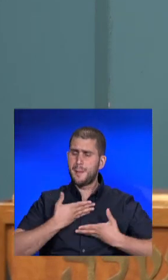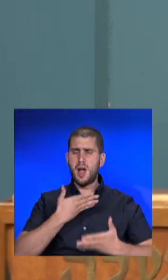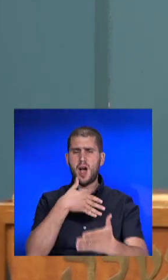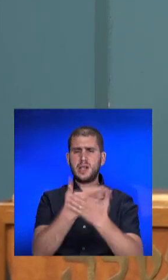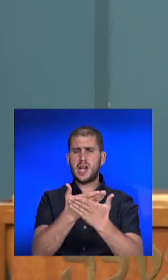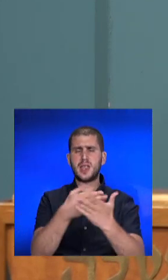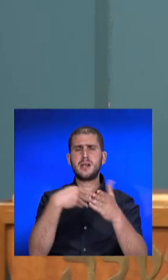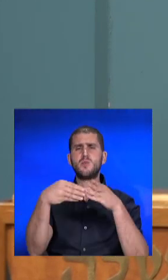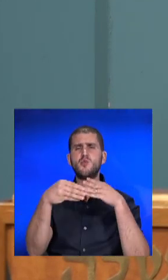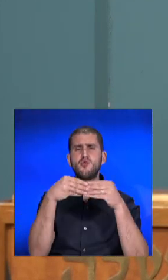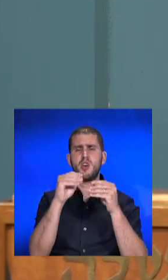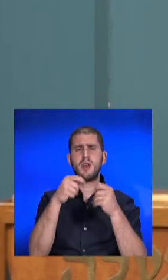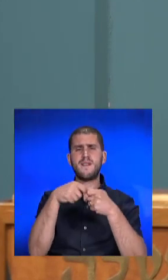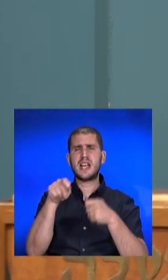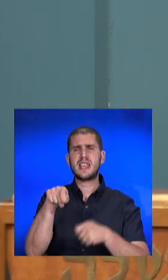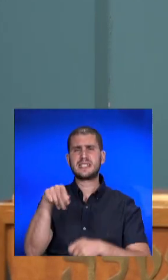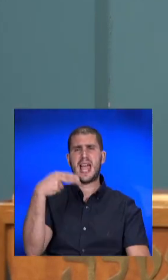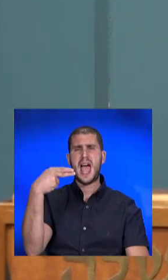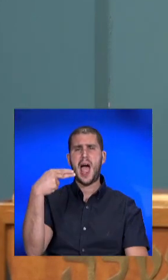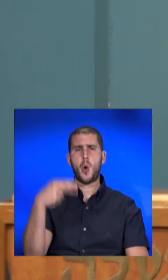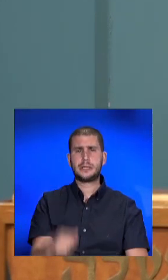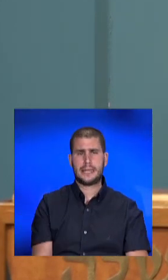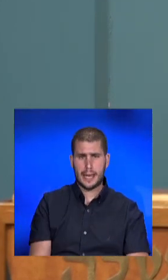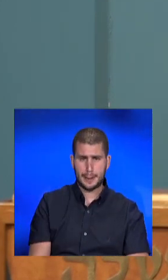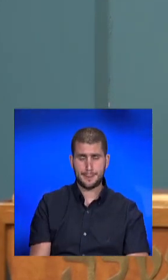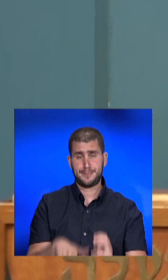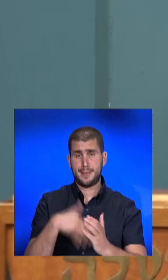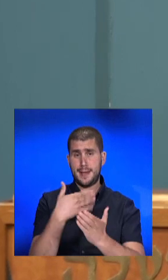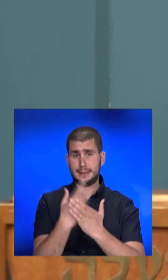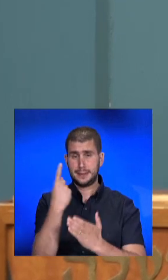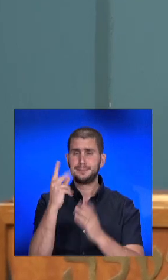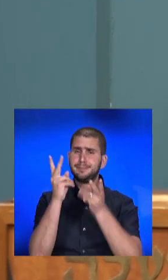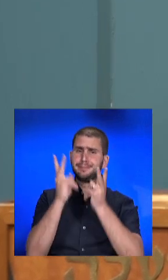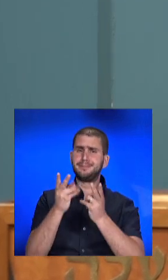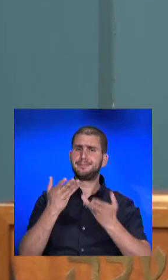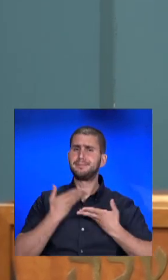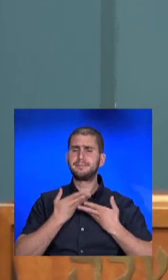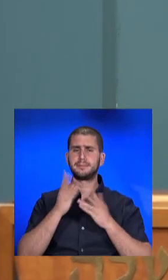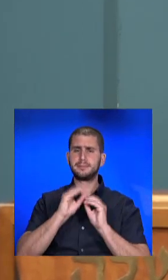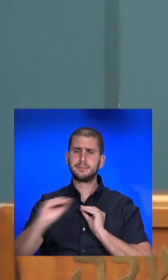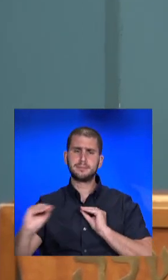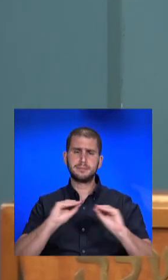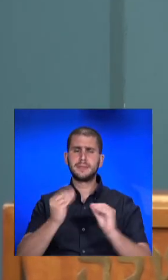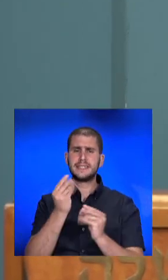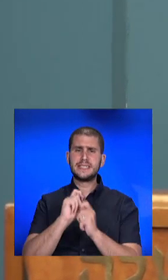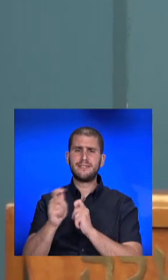הפשרה של חבר הכנסת האוזר. ההצעה הזו מאפשרת הזרמת כסף